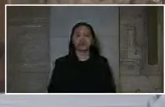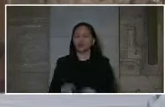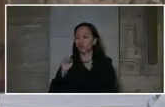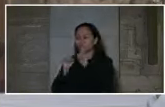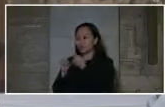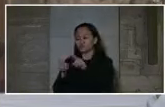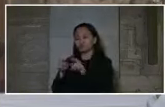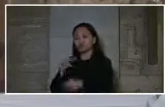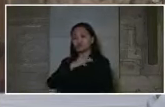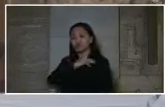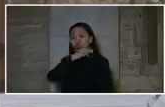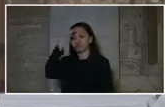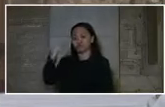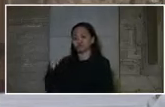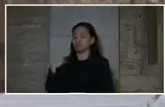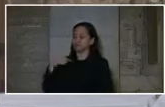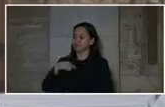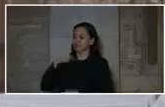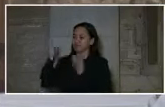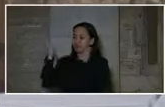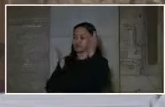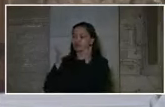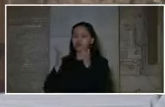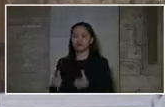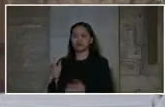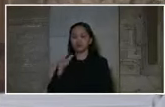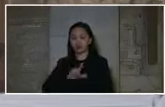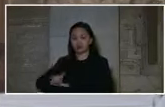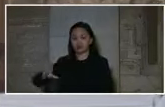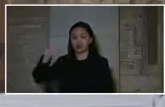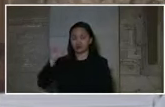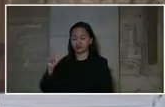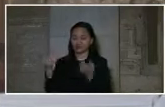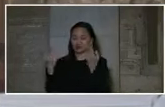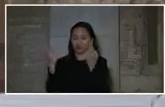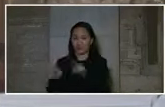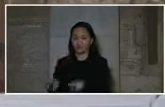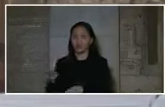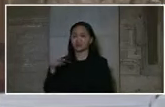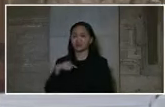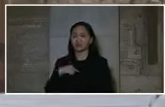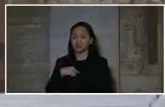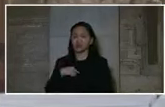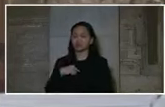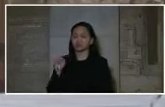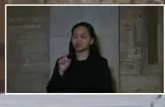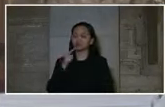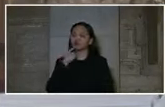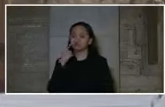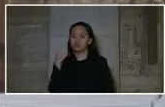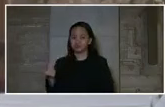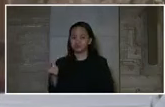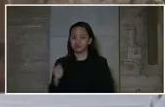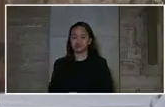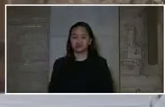Sumagot si Maria, "Ako'y alipin ng Panginoon, mangyari sa akin ang iyong sinabi."